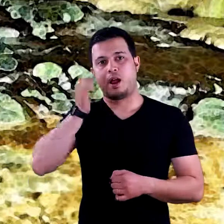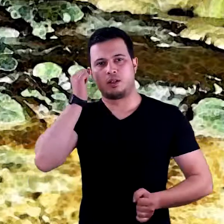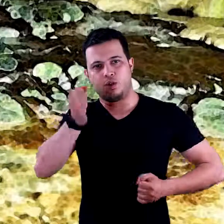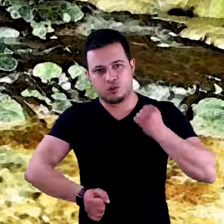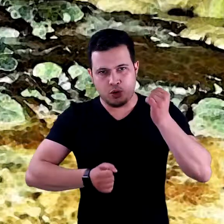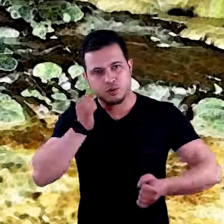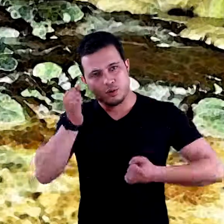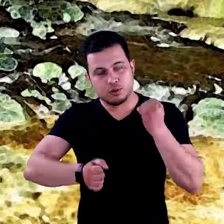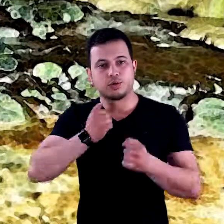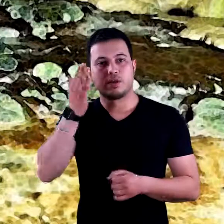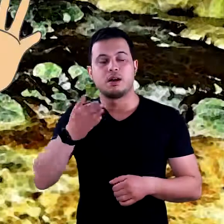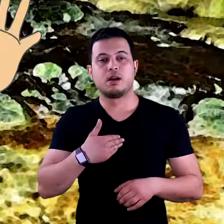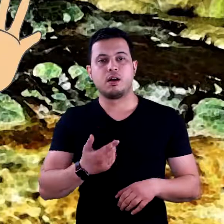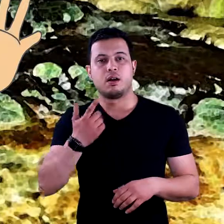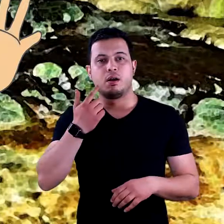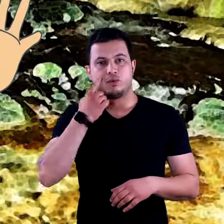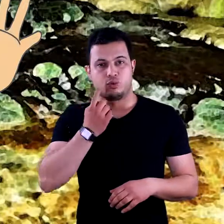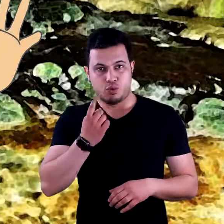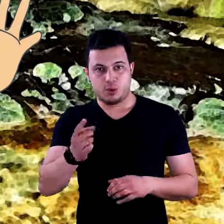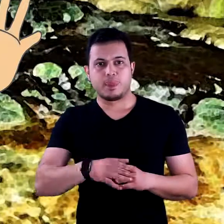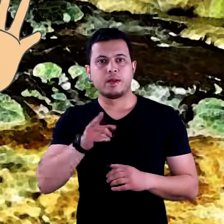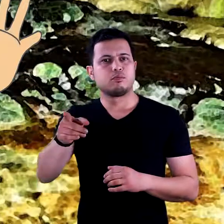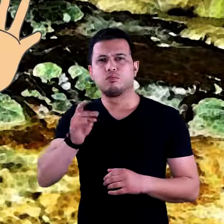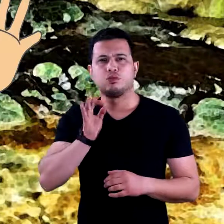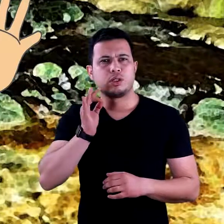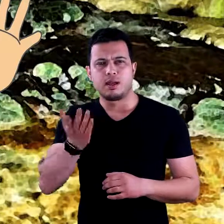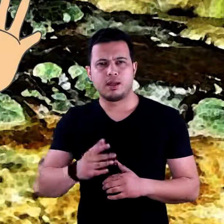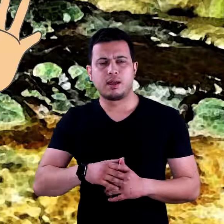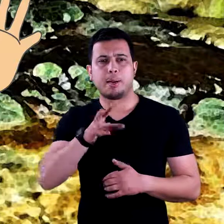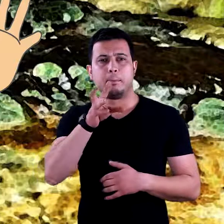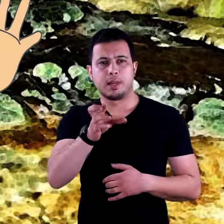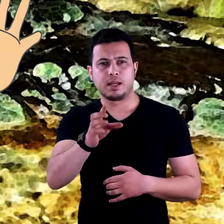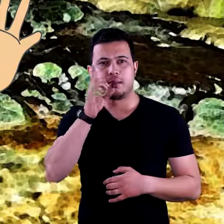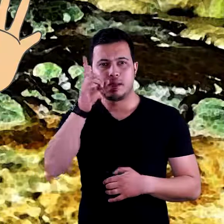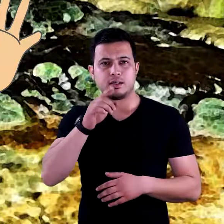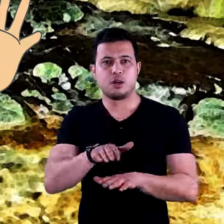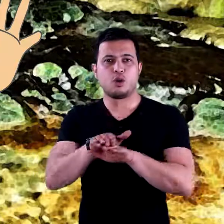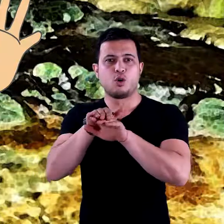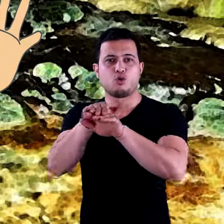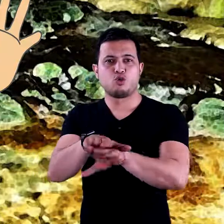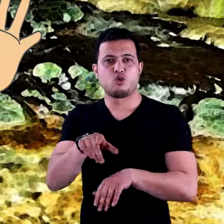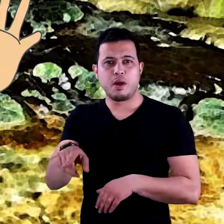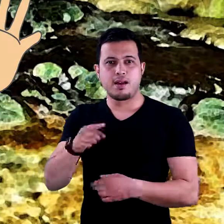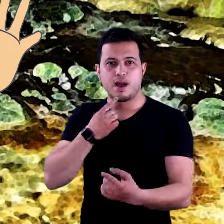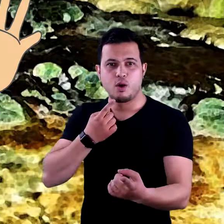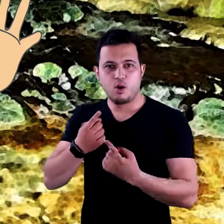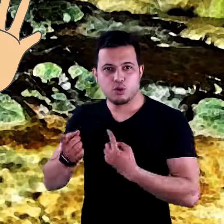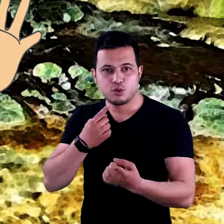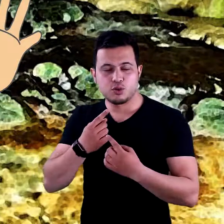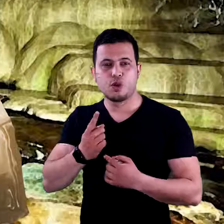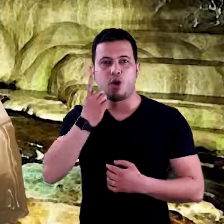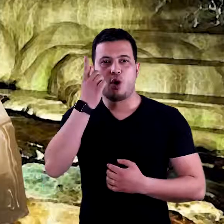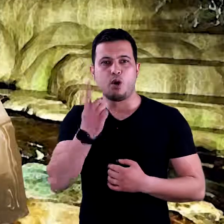gitti. Aa, o da ne? Pınar bir kurbağa ile konuşuyordu.